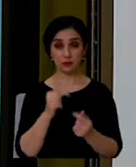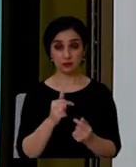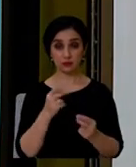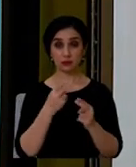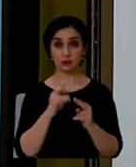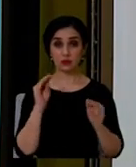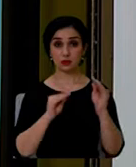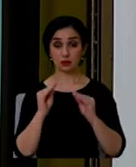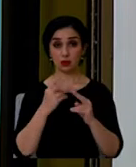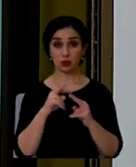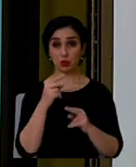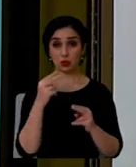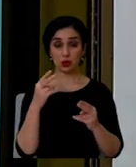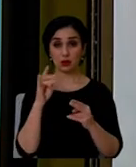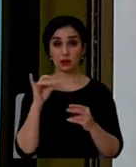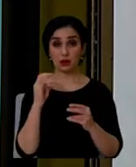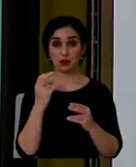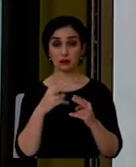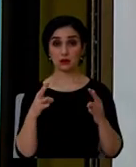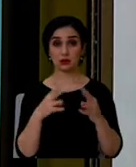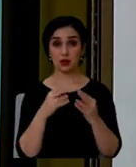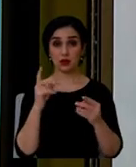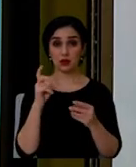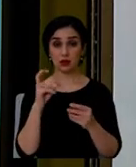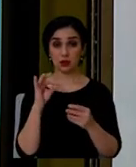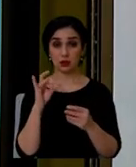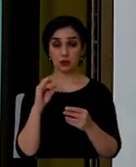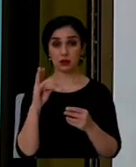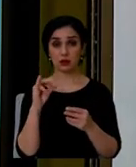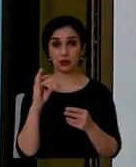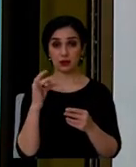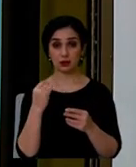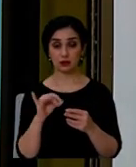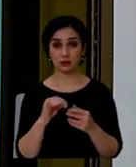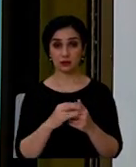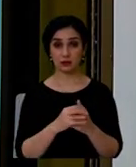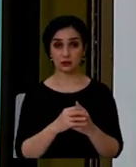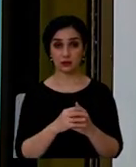Соответственно, составляем уравнение реакции электролиза раствора хлорида натрия.